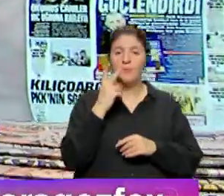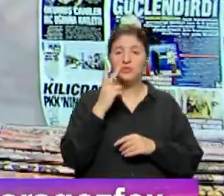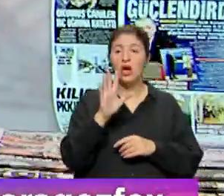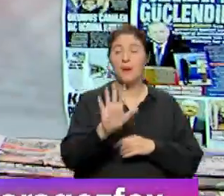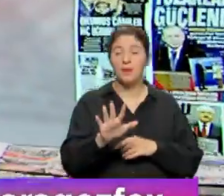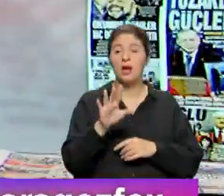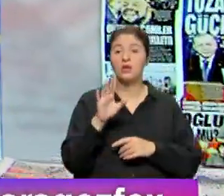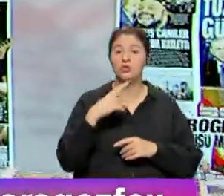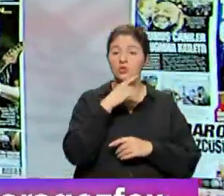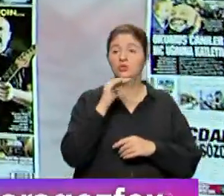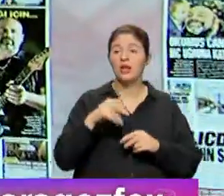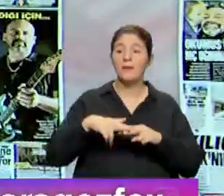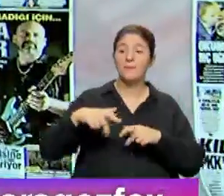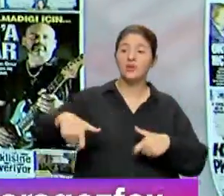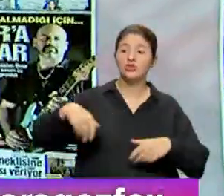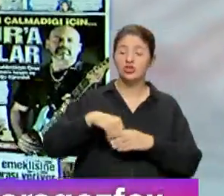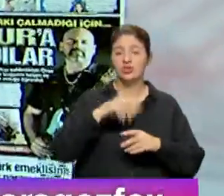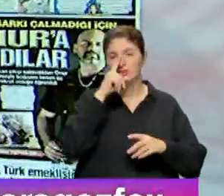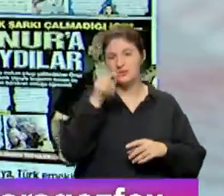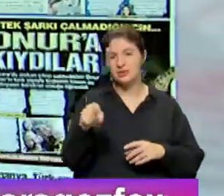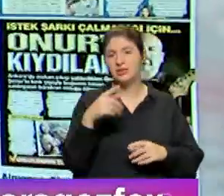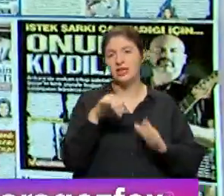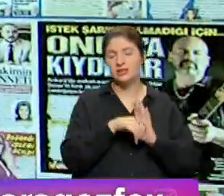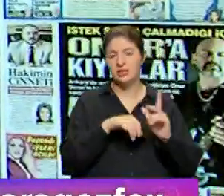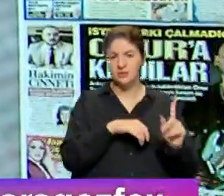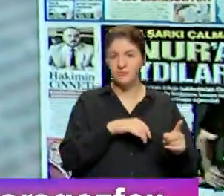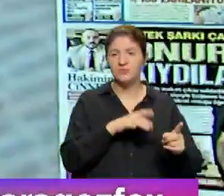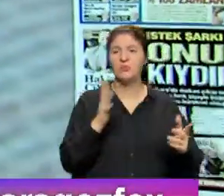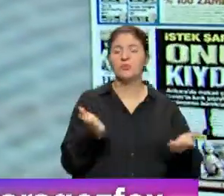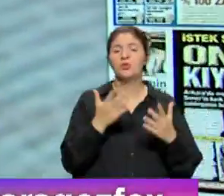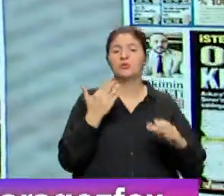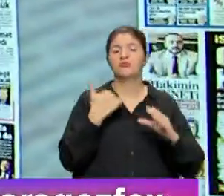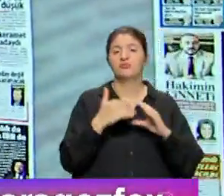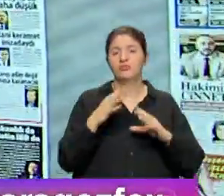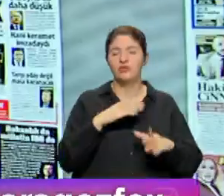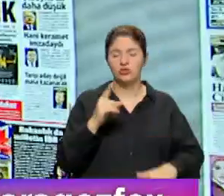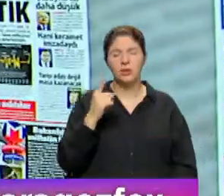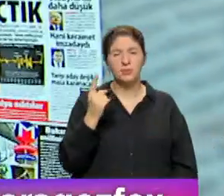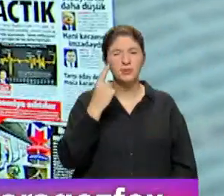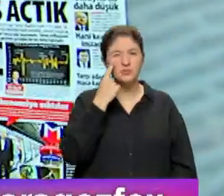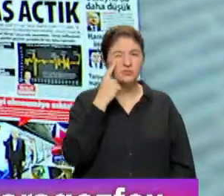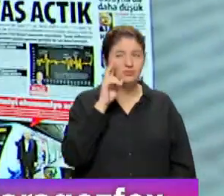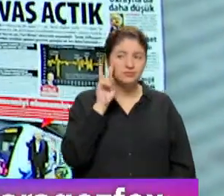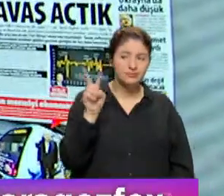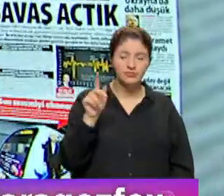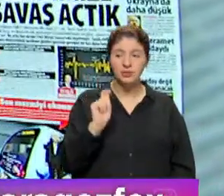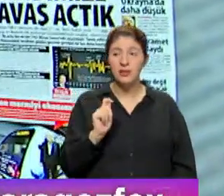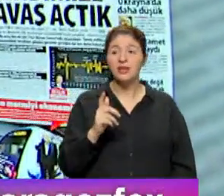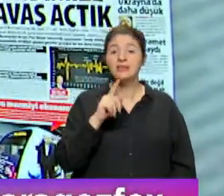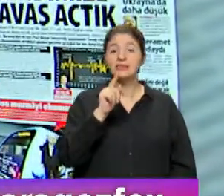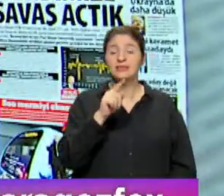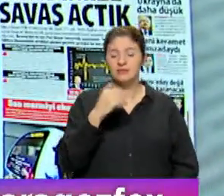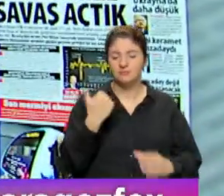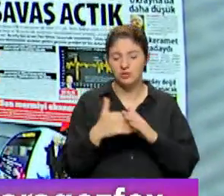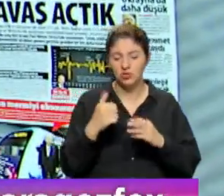e zor geliyor başlığı altında Twitter'dan da Instagram'dan da bolca mesaj geliyor onlara da bir göz ucuyla bakalım ve sizin